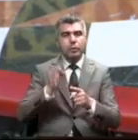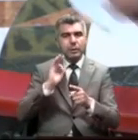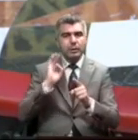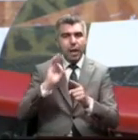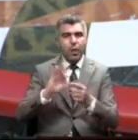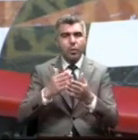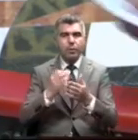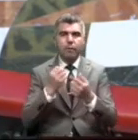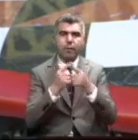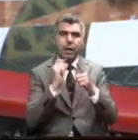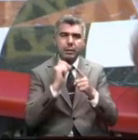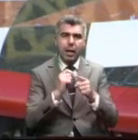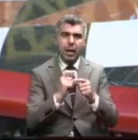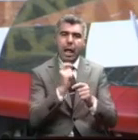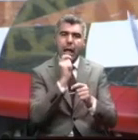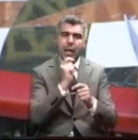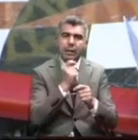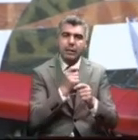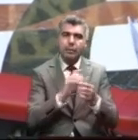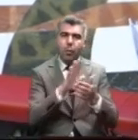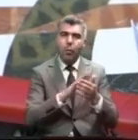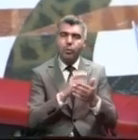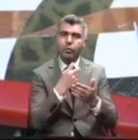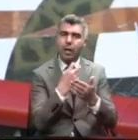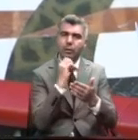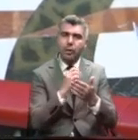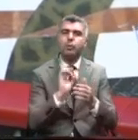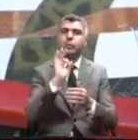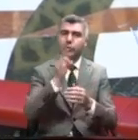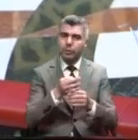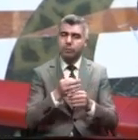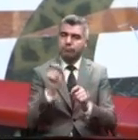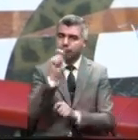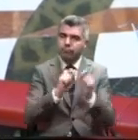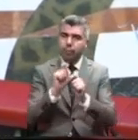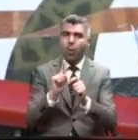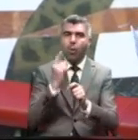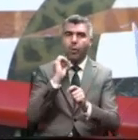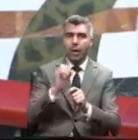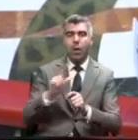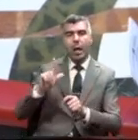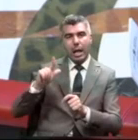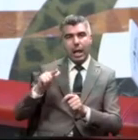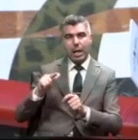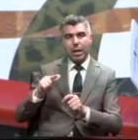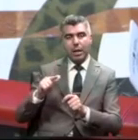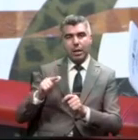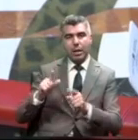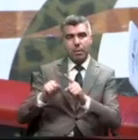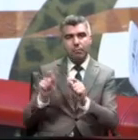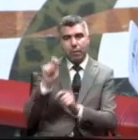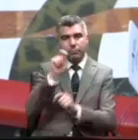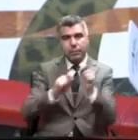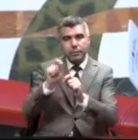الكبرى الى اخره هاد المواد الاوليه كاين تثمين